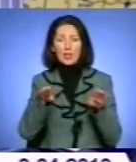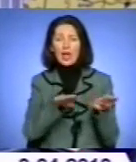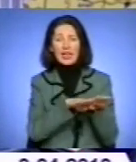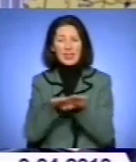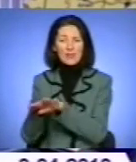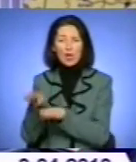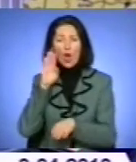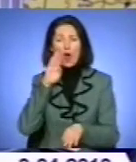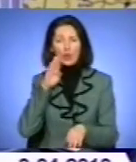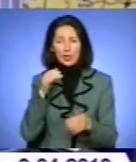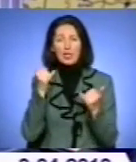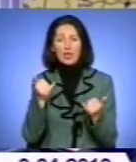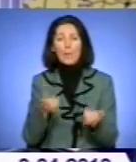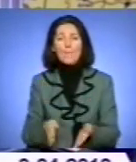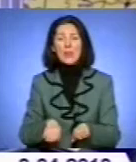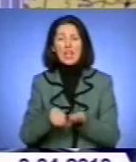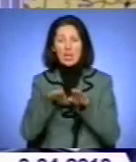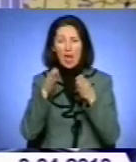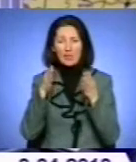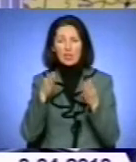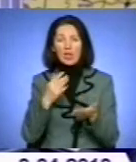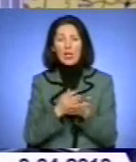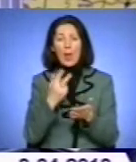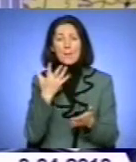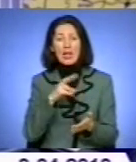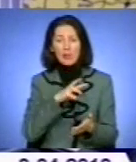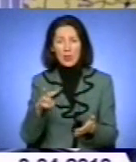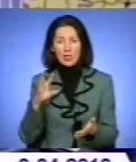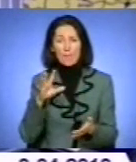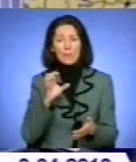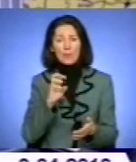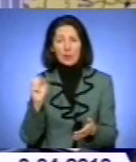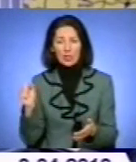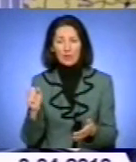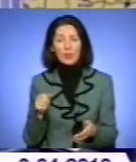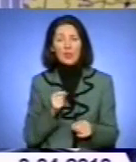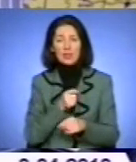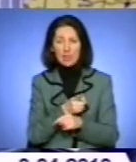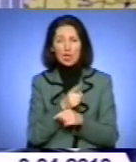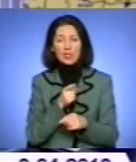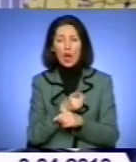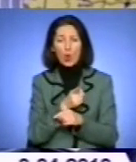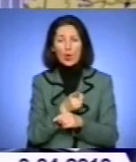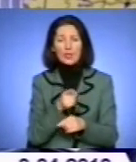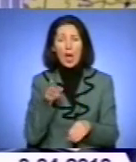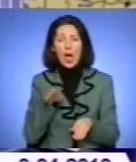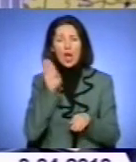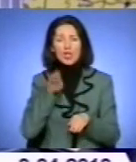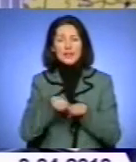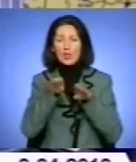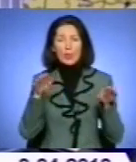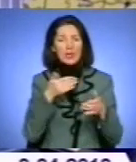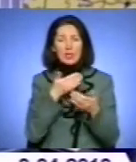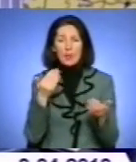він становить 5 метрів 35 сантиметрів, але загрози для можливого підтоплення в Заліщицькому районі немає. Якщо